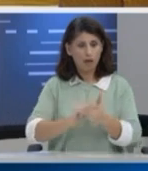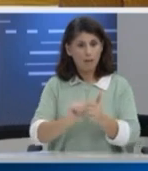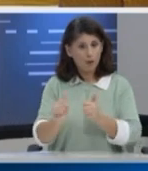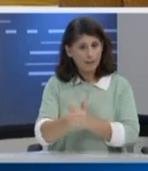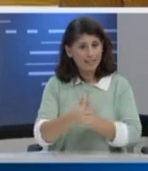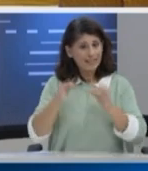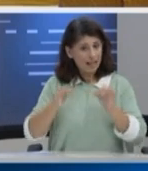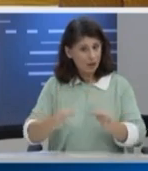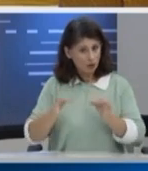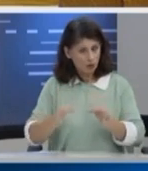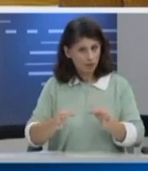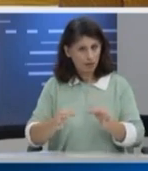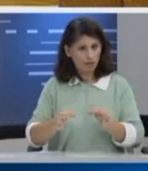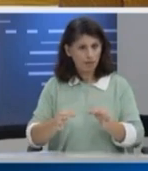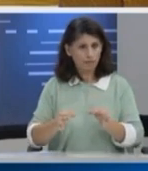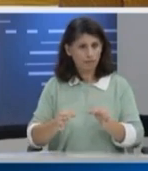αποκατέστησε την κανονικότητα,